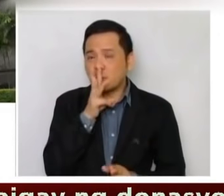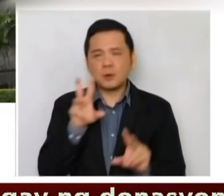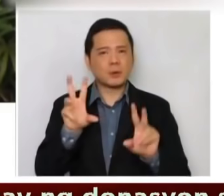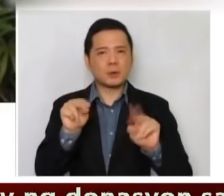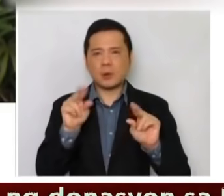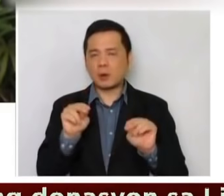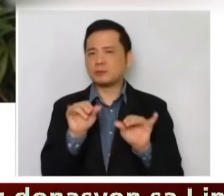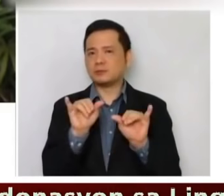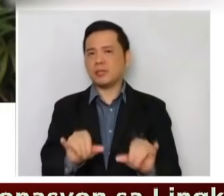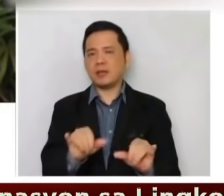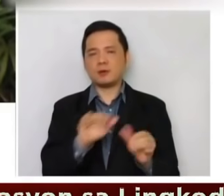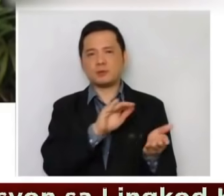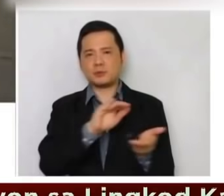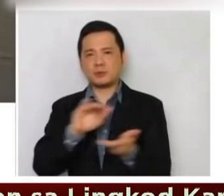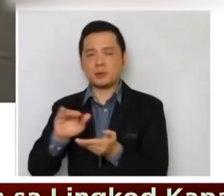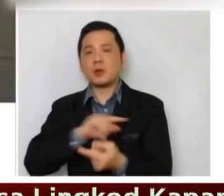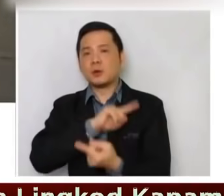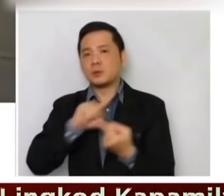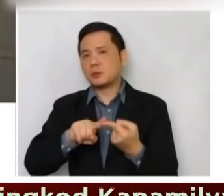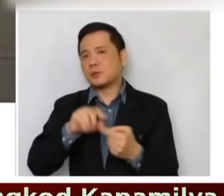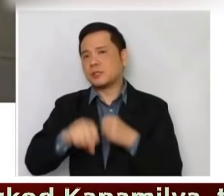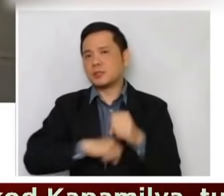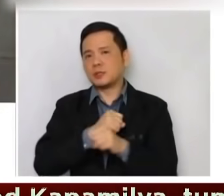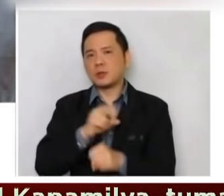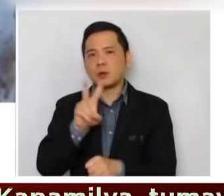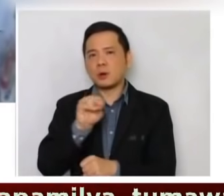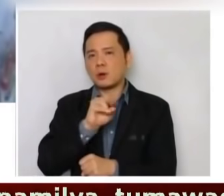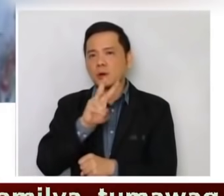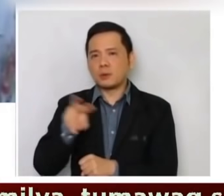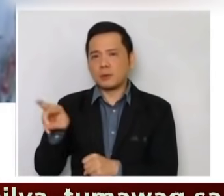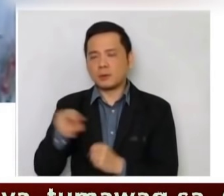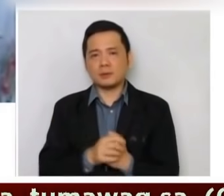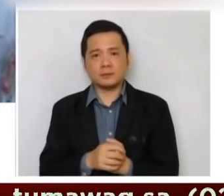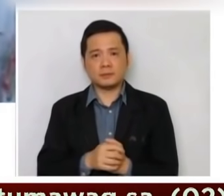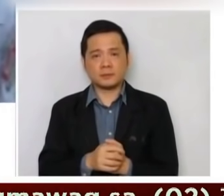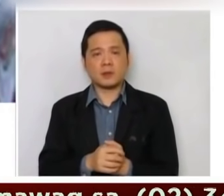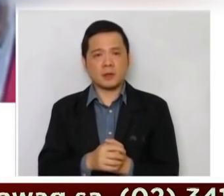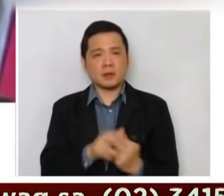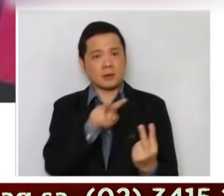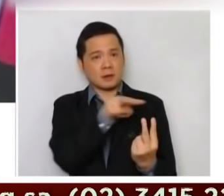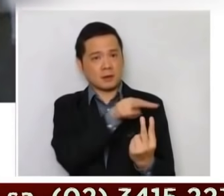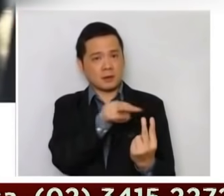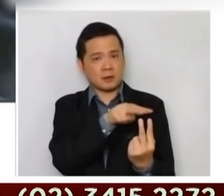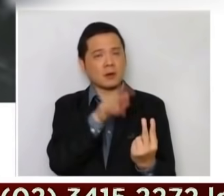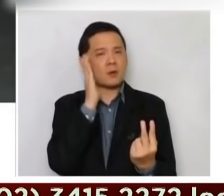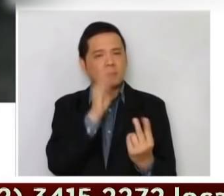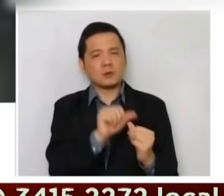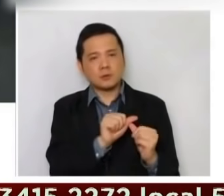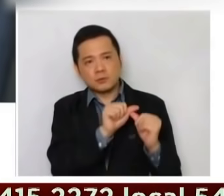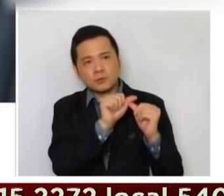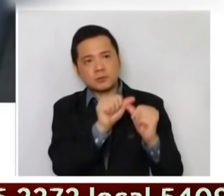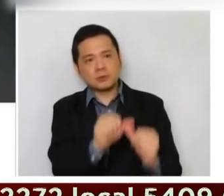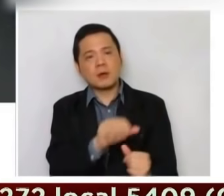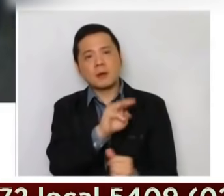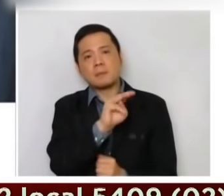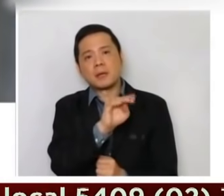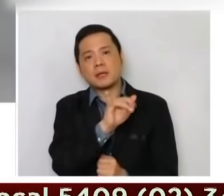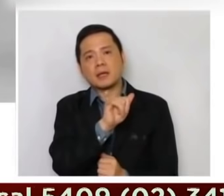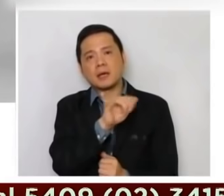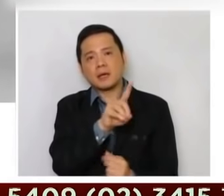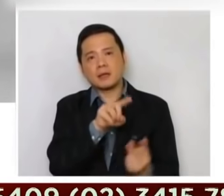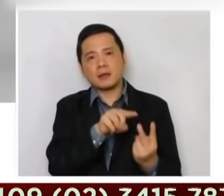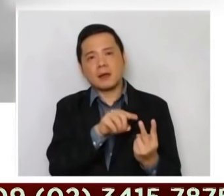bagong kasunduan ng dalawang water concessionaire sa gobyerno, ituturing ng public utility ang Maynila at Manila Water. Ibig